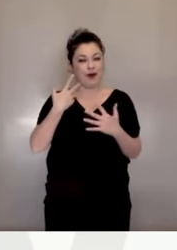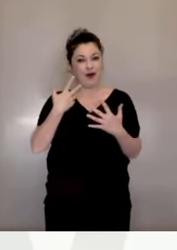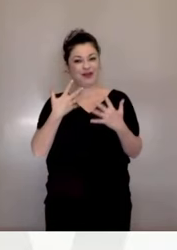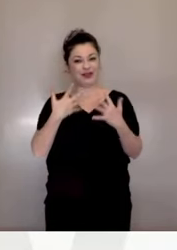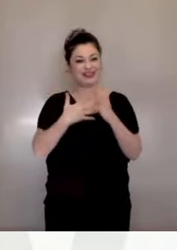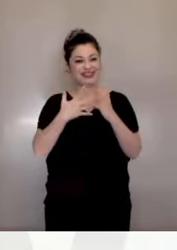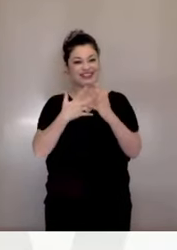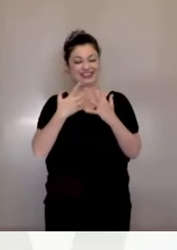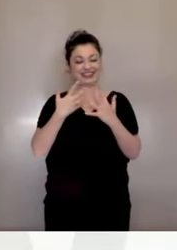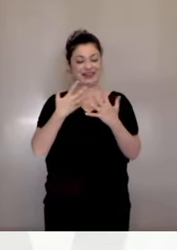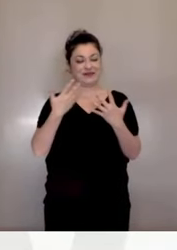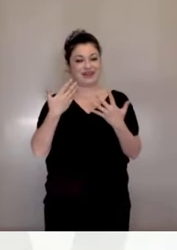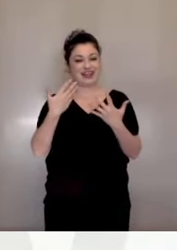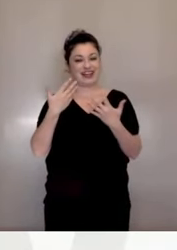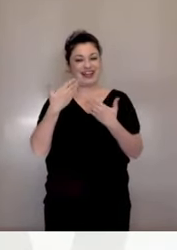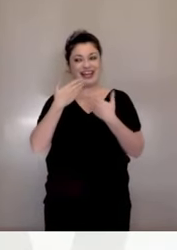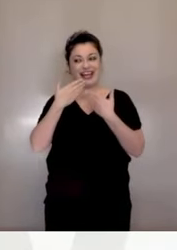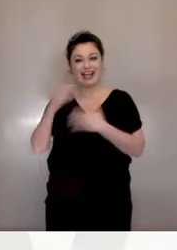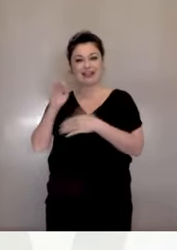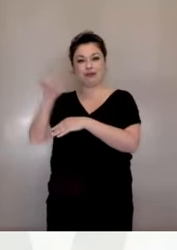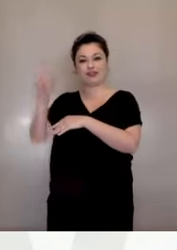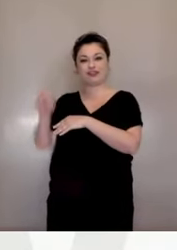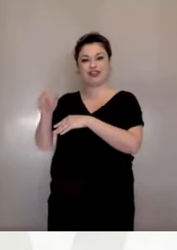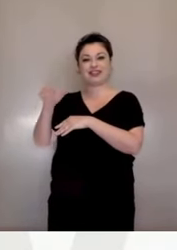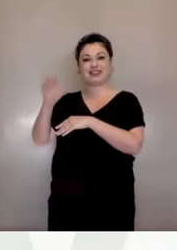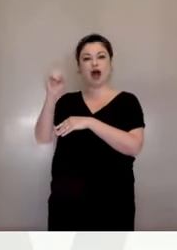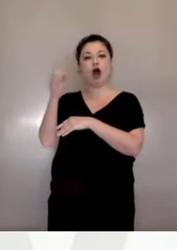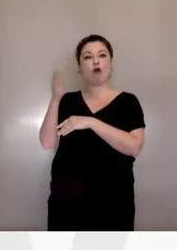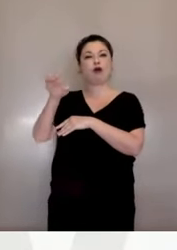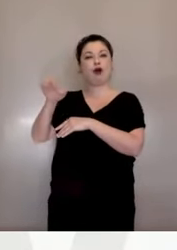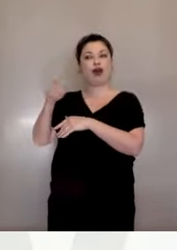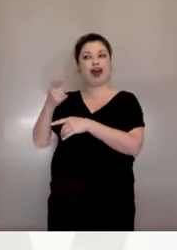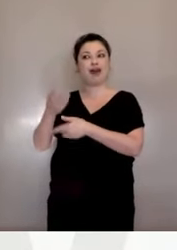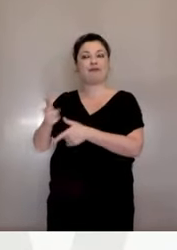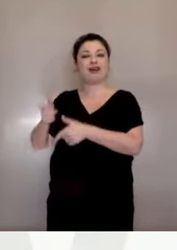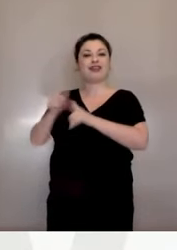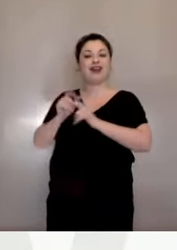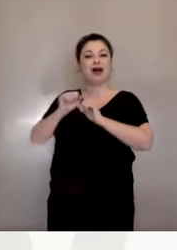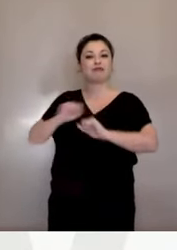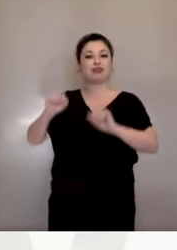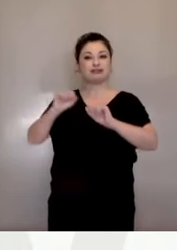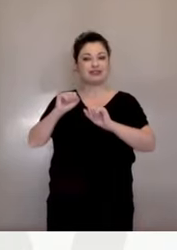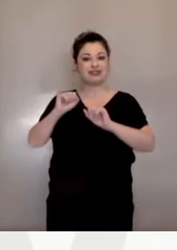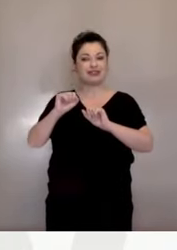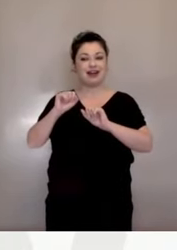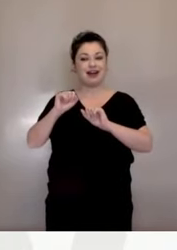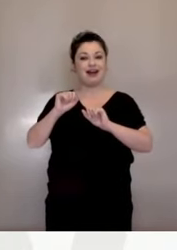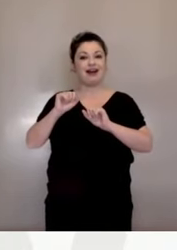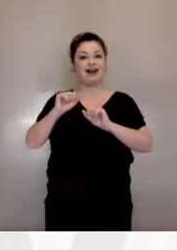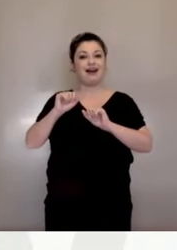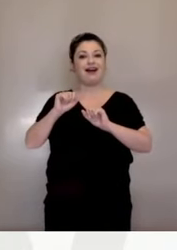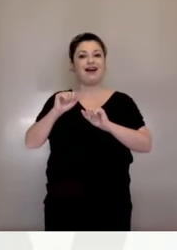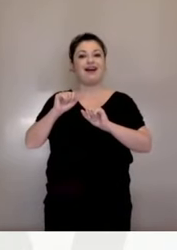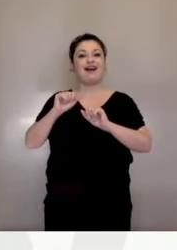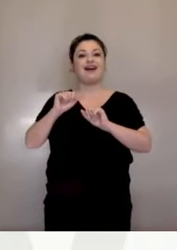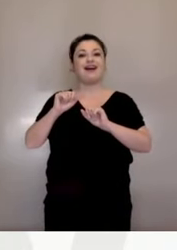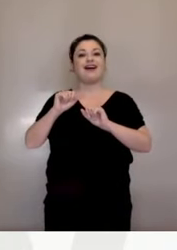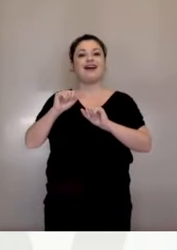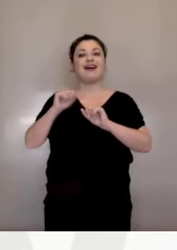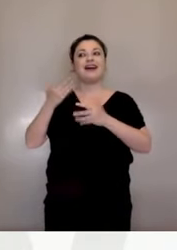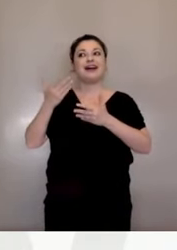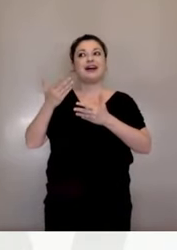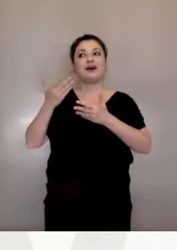offerta dalla professoressa Annalisa Oboi, che ringrazio tantissimo, anche da Bruna Giacomini che mi ha suggerita di